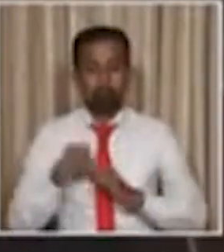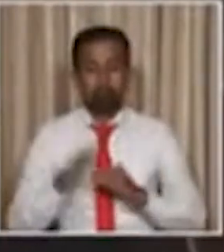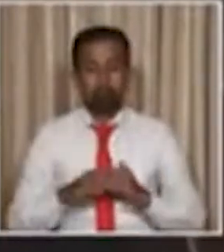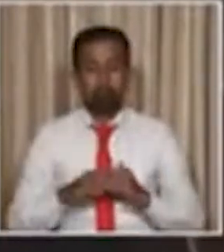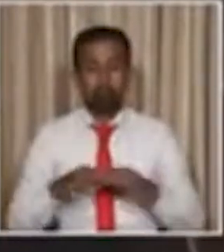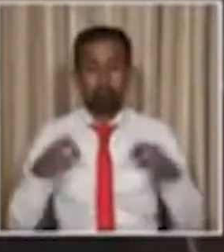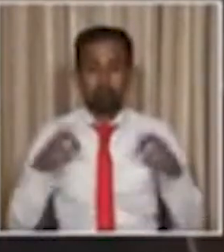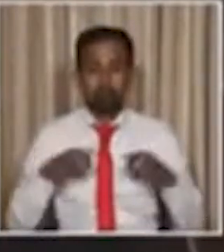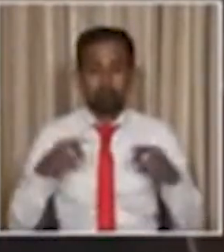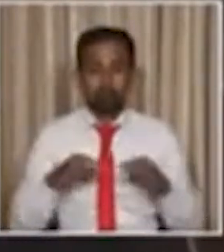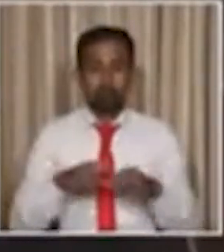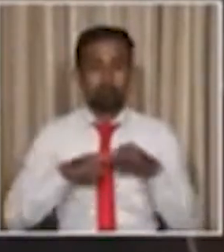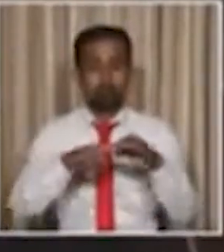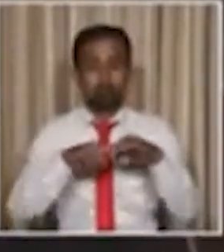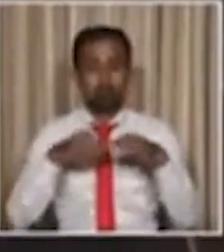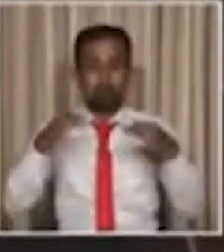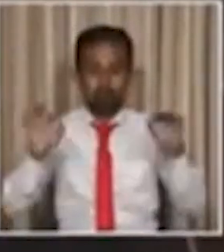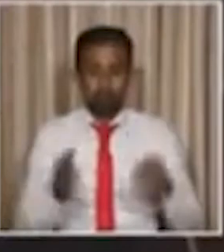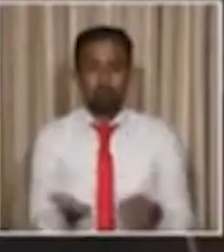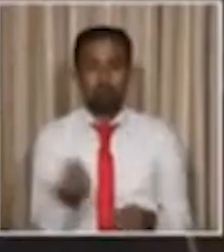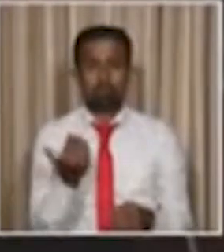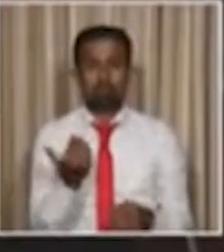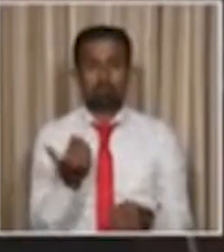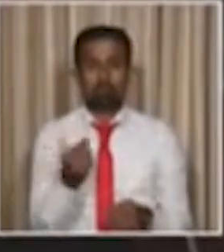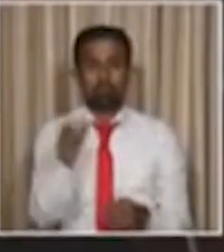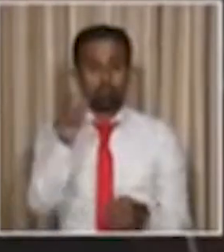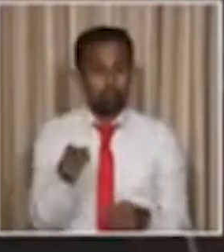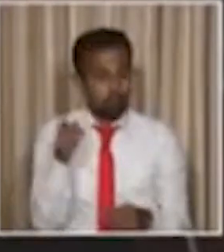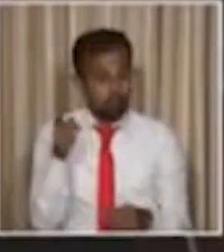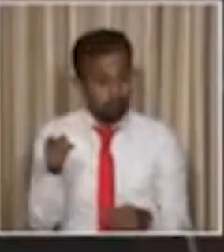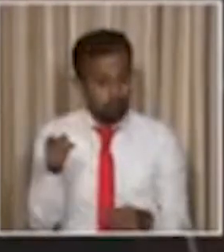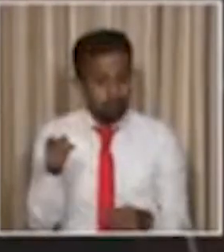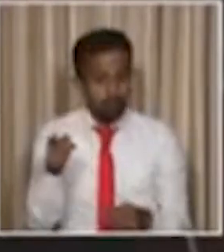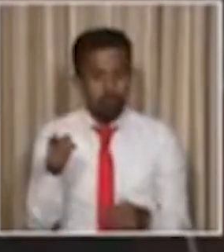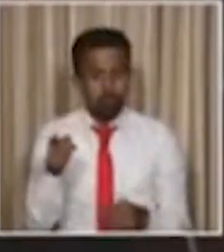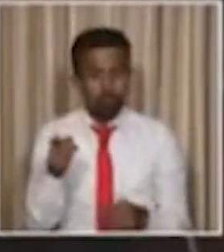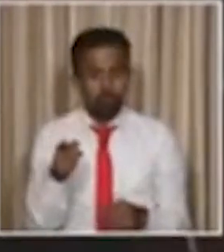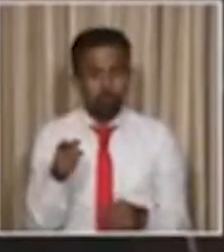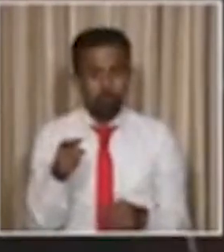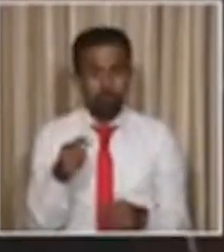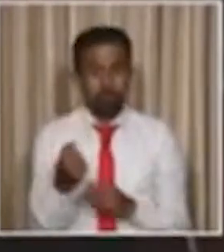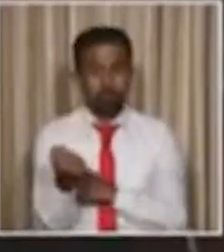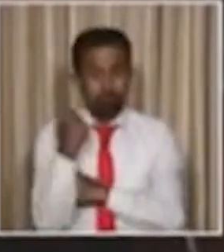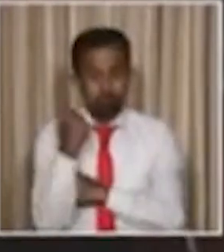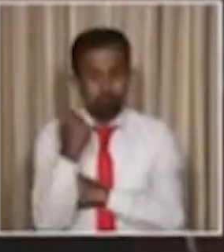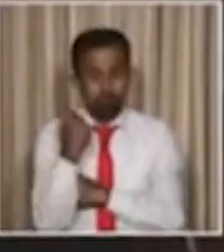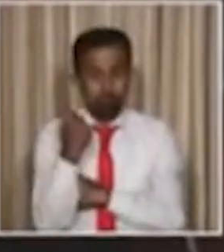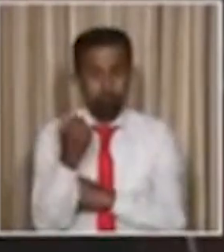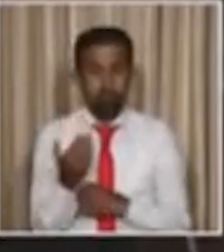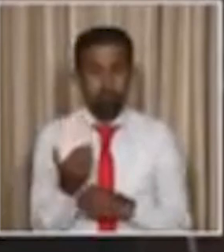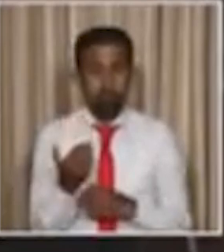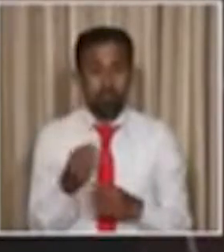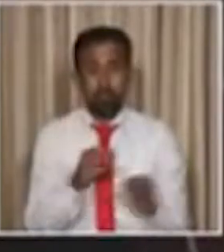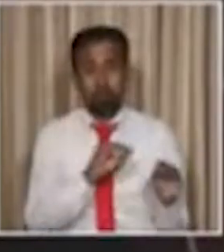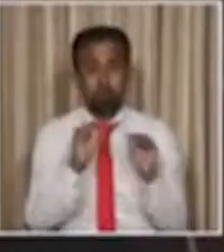නරි නාටක ප්‍රශ්න කරන්න නිදහස තිබිය යුතුයි. එතුමාට ශම්සි ආකාරයට බලය වෙනුවෙන් මතුවන්න කල්